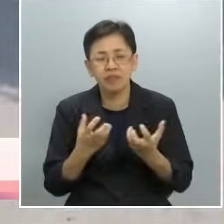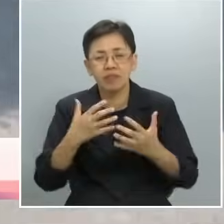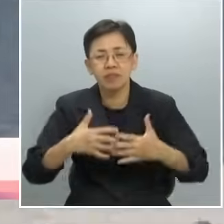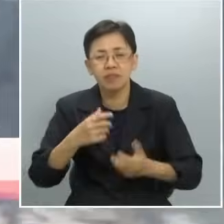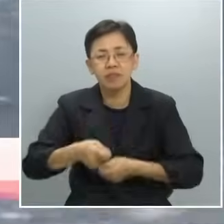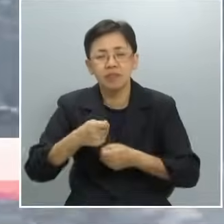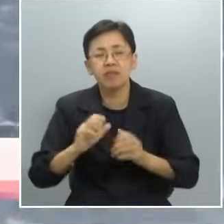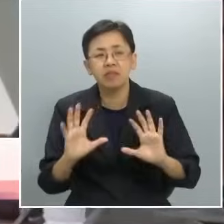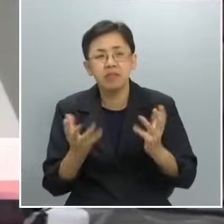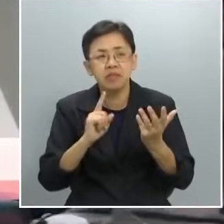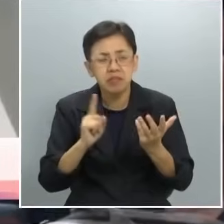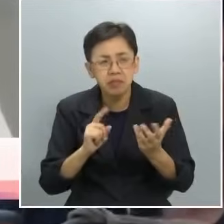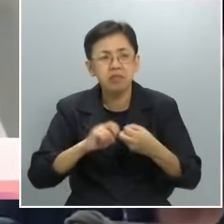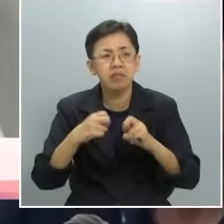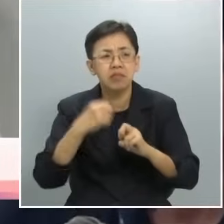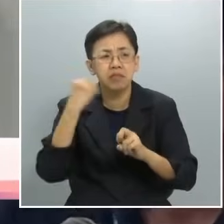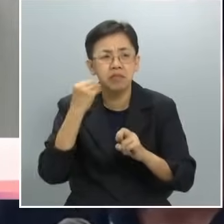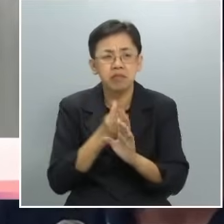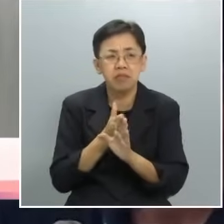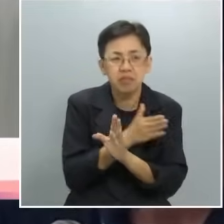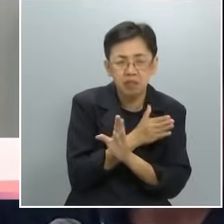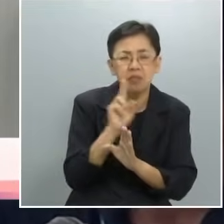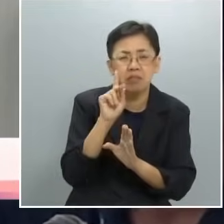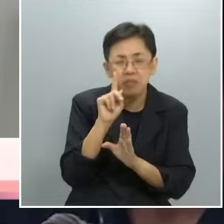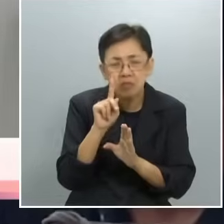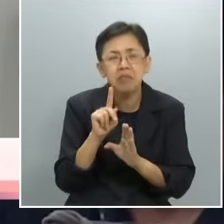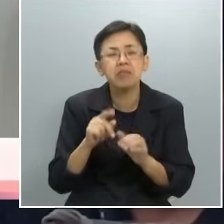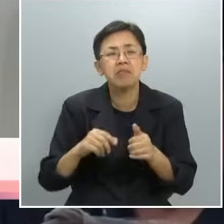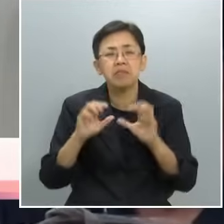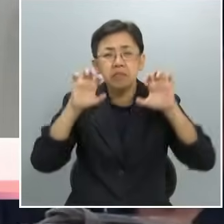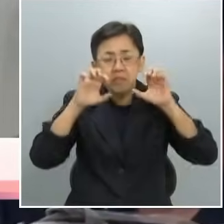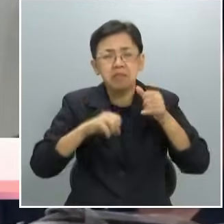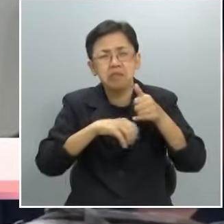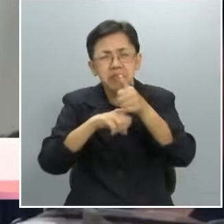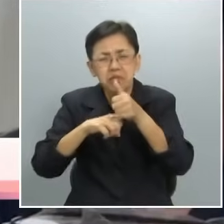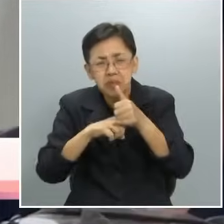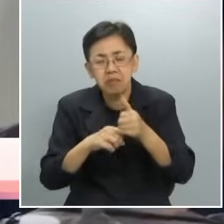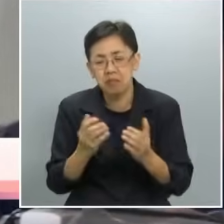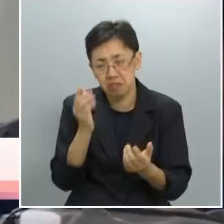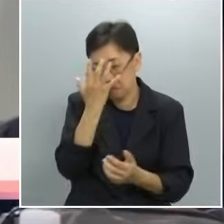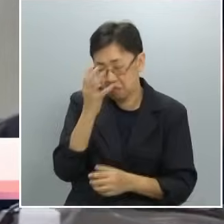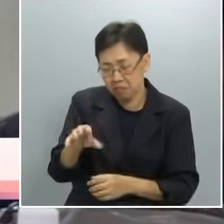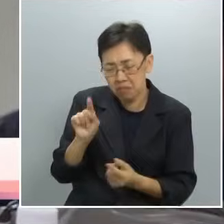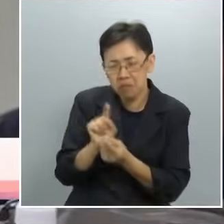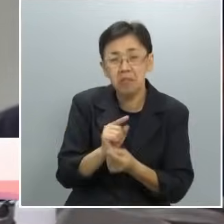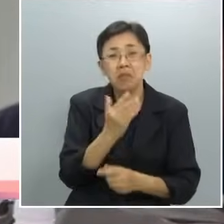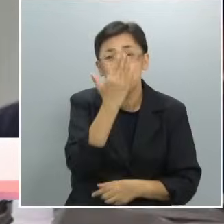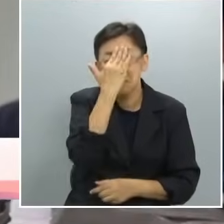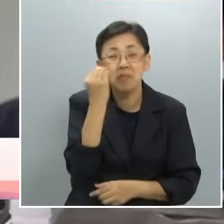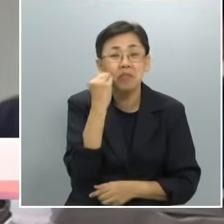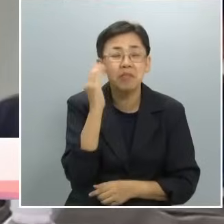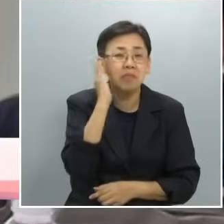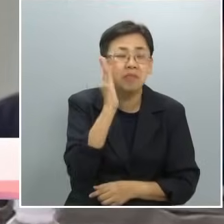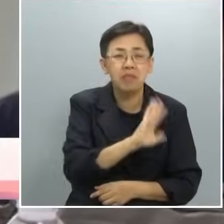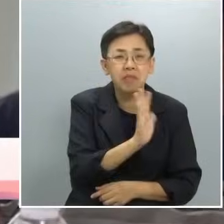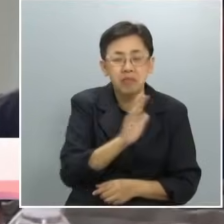หายเนี่ยมีมาตลอดก่อนจะมีข่าวกระสืออีกส่วนหน้ากากที่เจอเนี่ยไม่ได้เจอแถวหน้าบ้านลุงแต่ว่าไปเจอที่ถนน